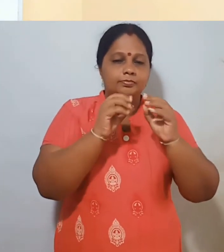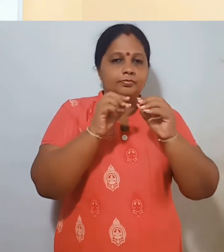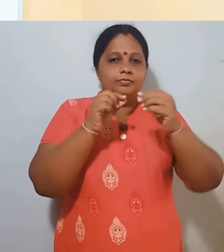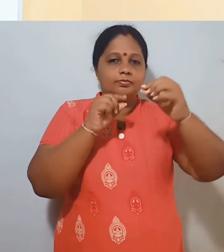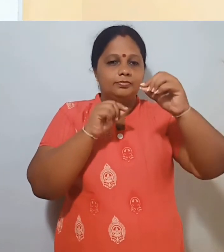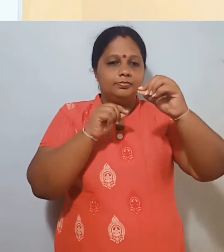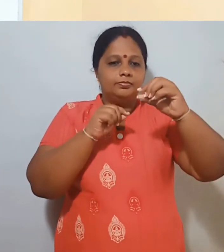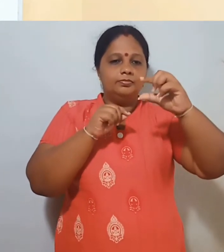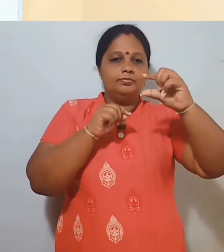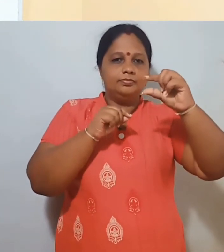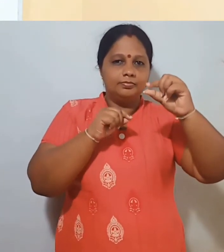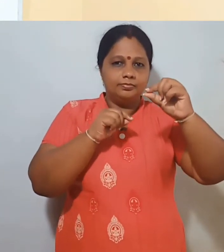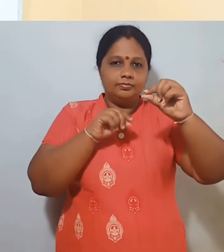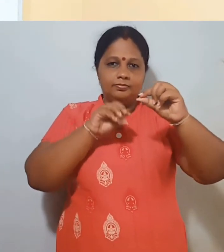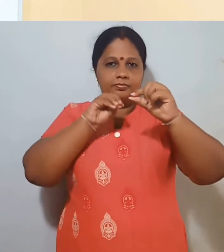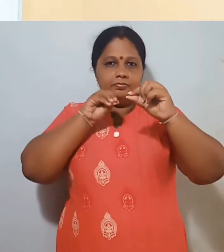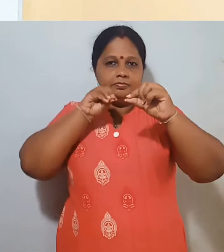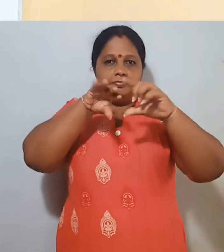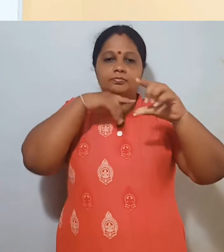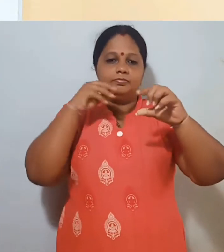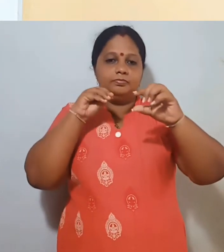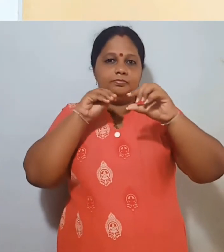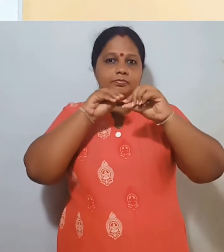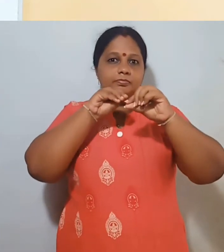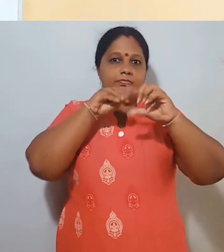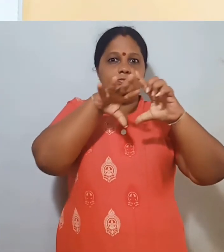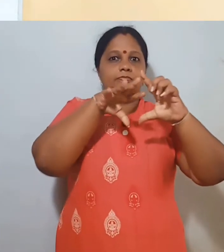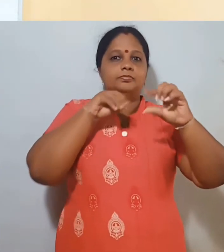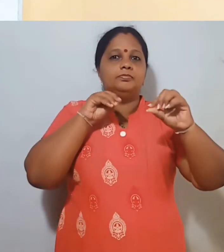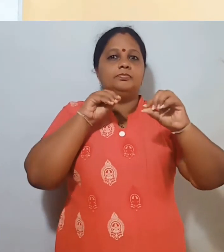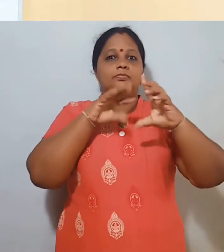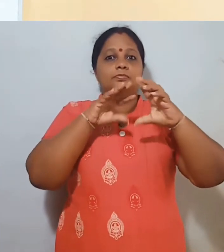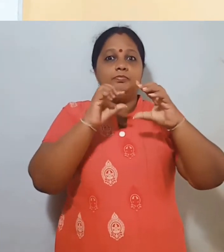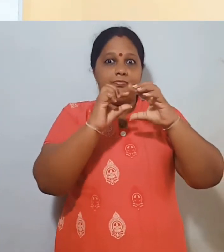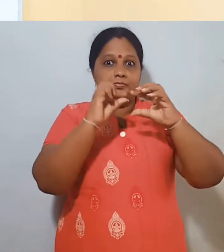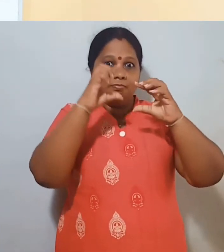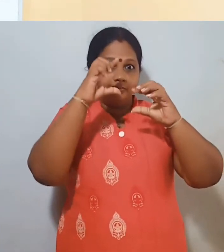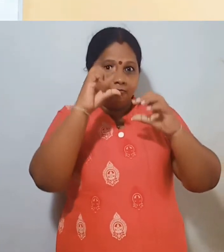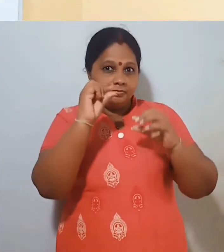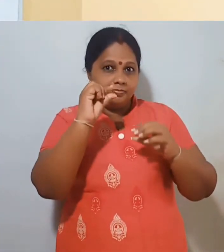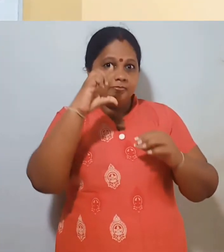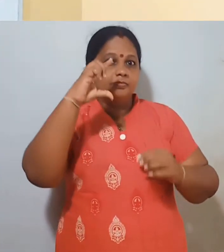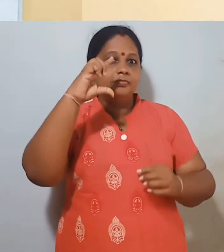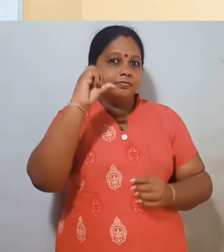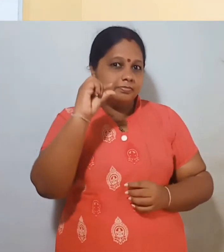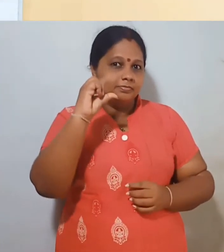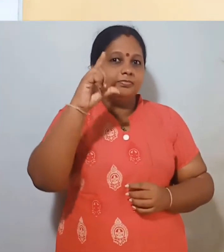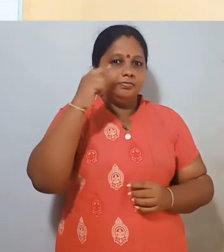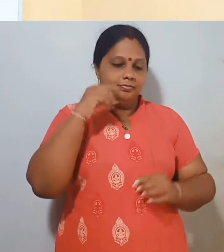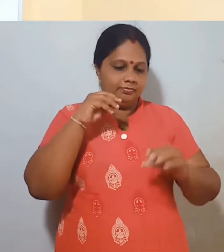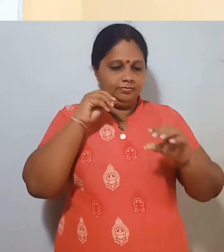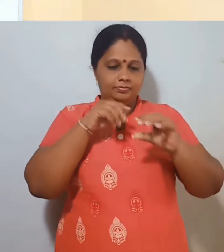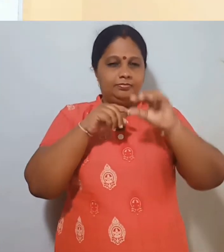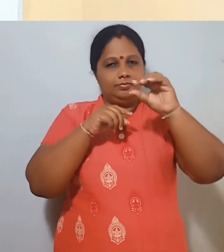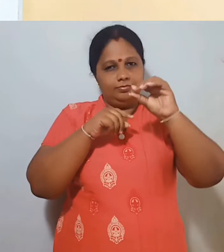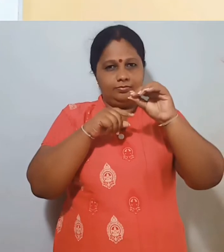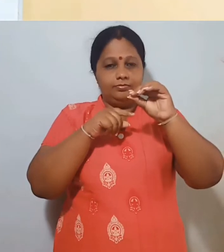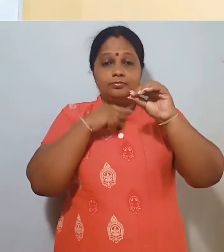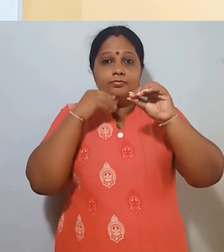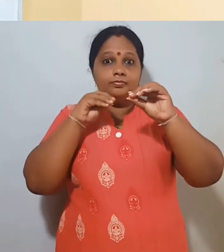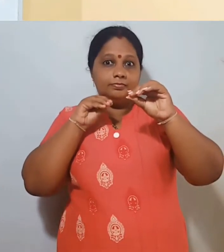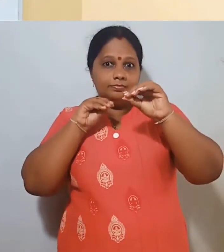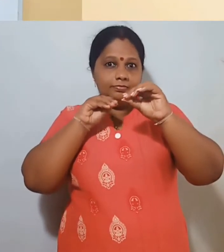சுருங்கும். அந்த சுருங்கி விரிகிறத நாங்க உணரலாம். அதைத்தான் நாங்க நாடி துடிப்புன்னு சொல்றோம். அப்ப இதயம் வேலை